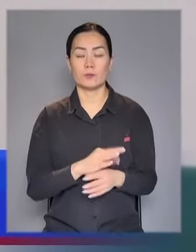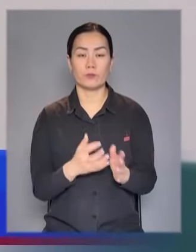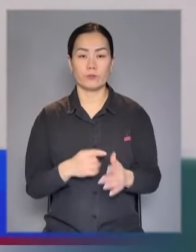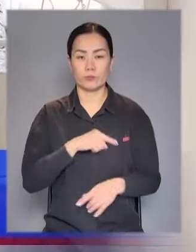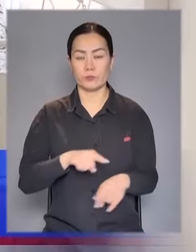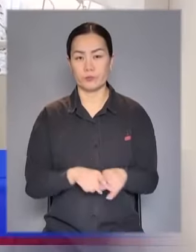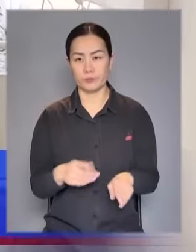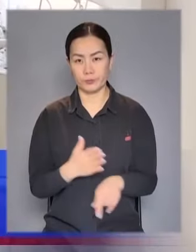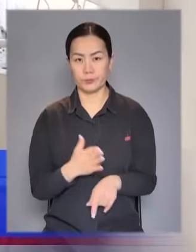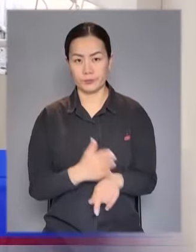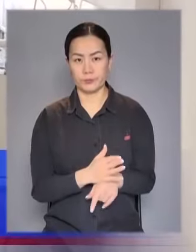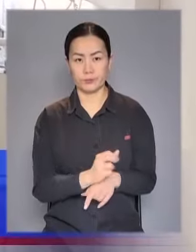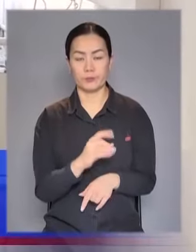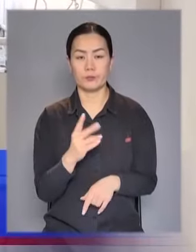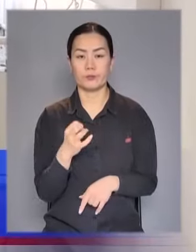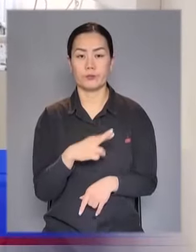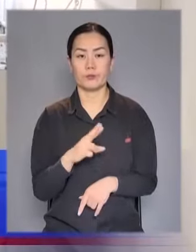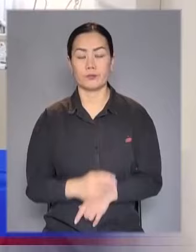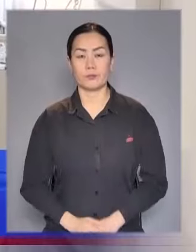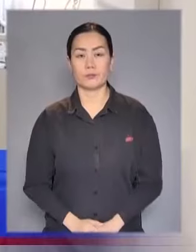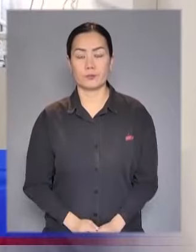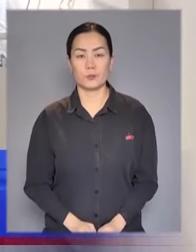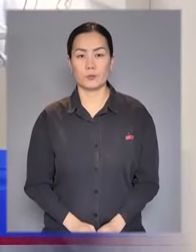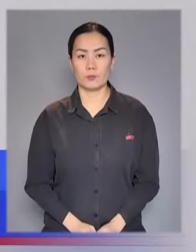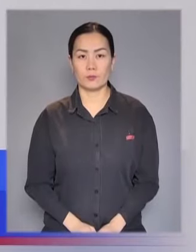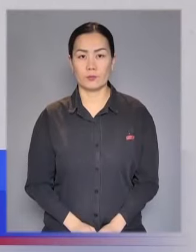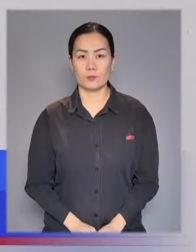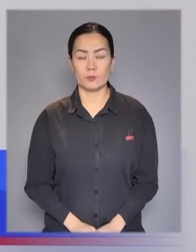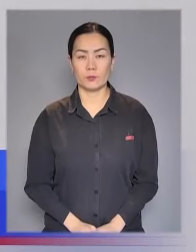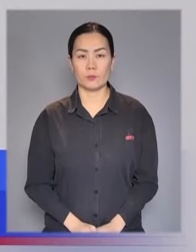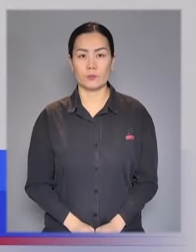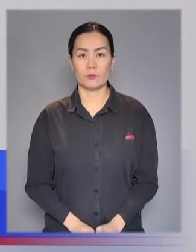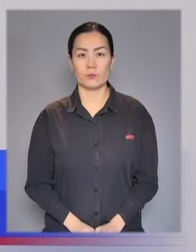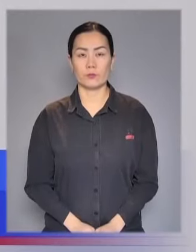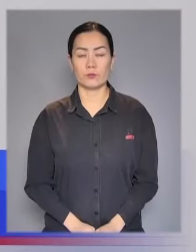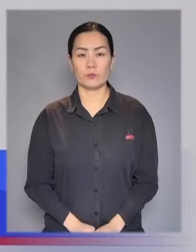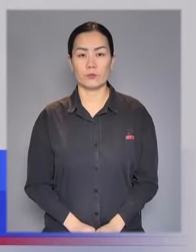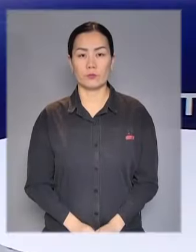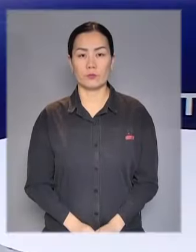недостаточности, атеросклерозе. Аймгуль Хайруллина, Куанышбек Пергенулы, телеканал «Атырау».